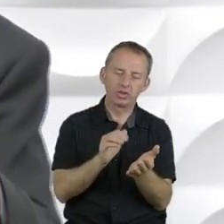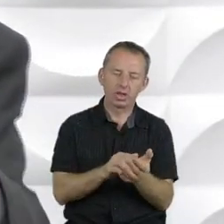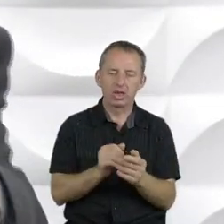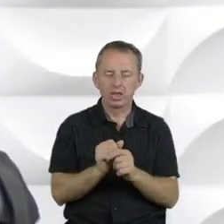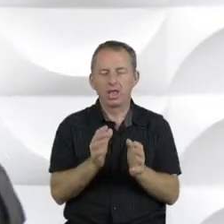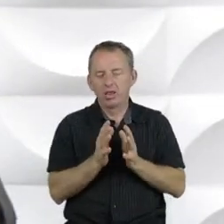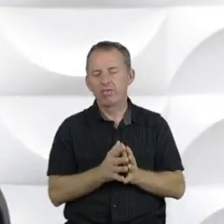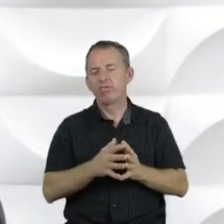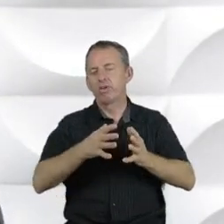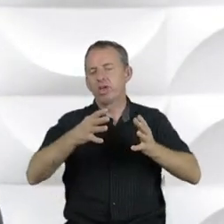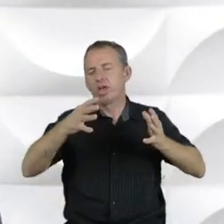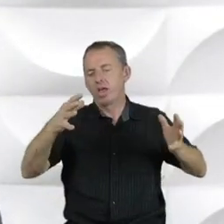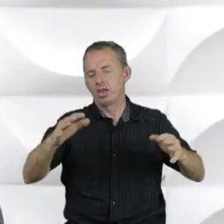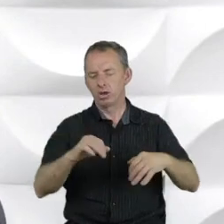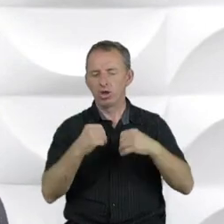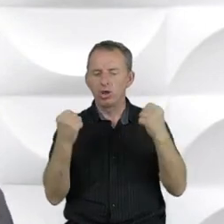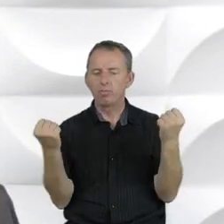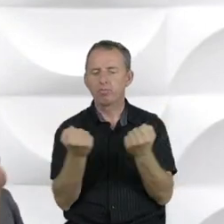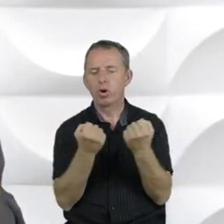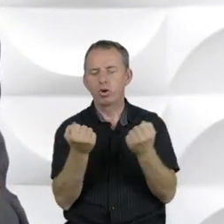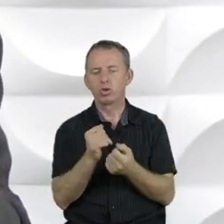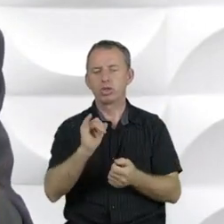wielkość mocy Jego